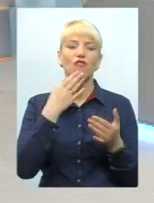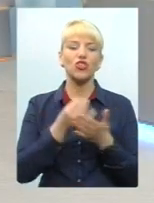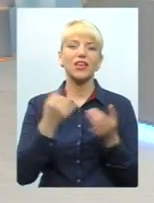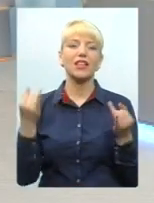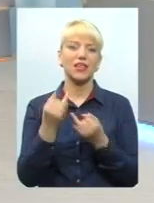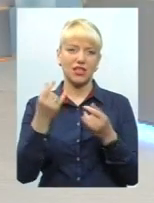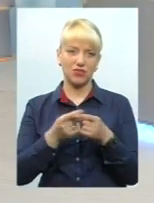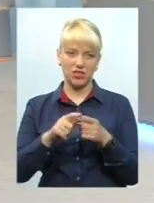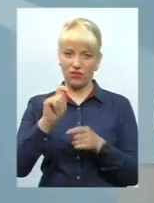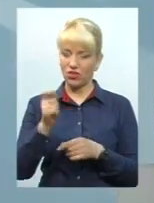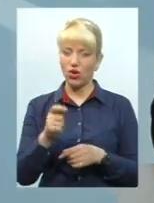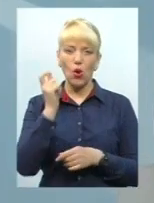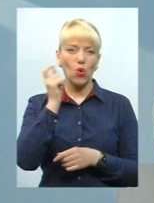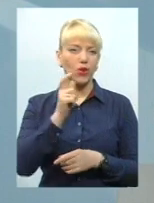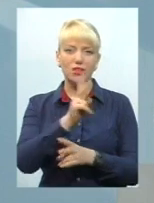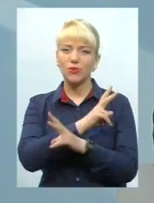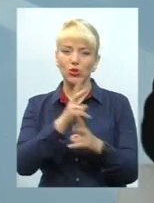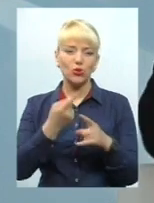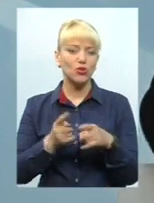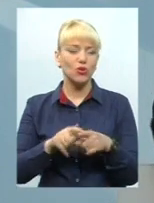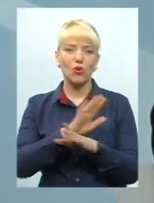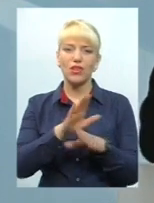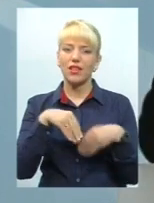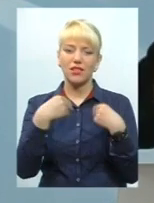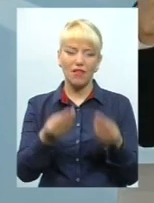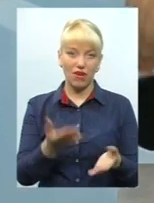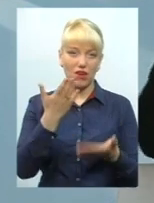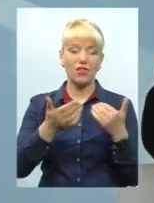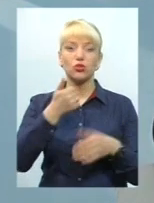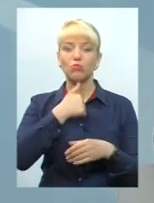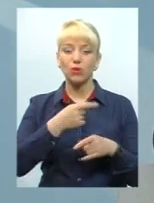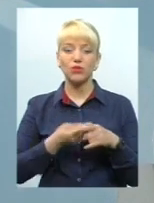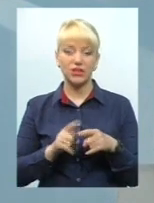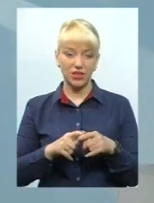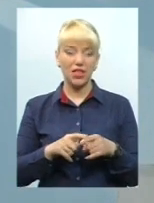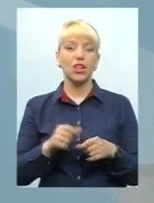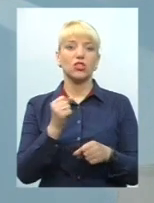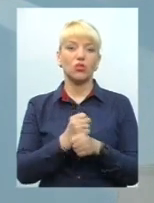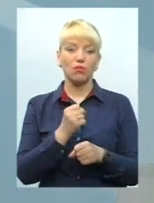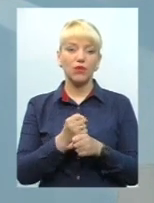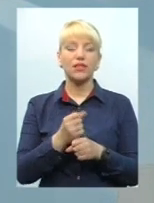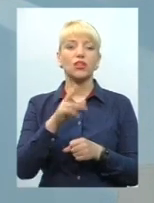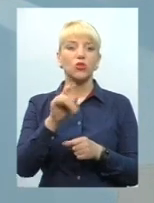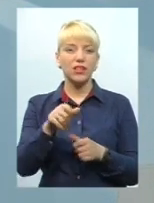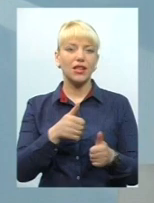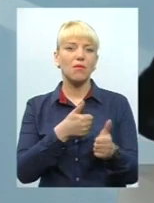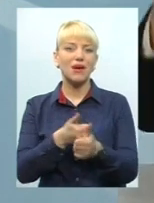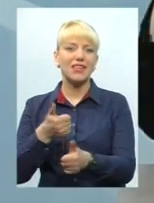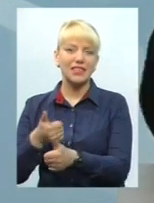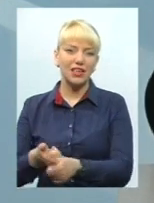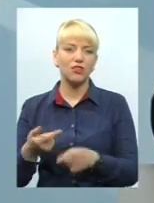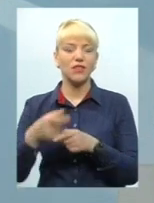ніхто і не давав, якщо вони пробували це зробити, то вони переслідувалися. Пам'ятаємо, як було розігнато українське військове